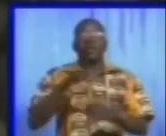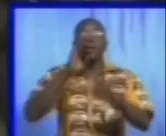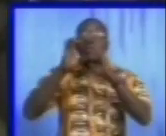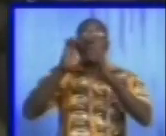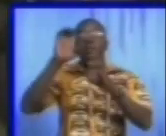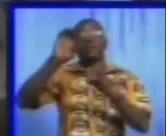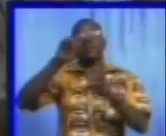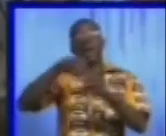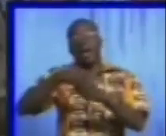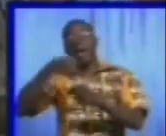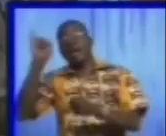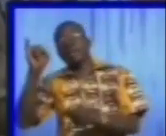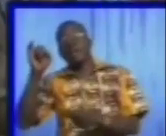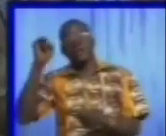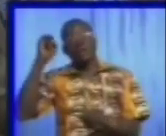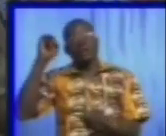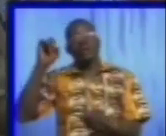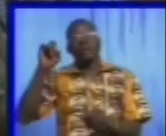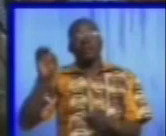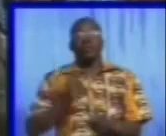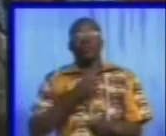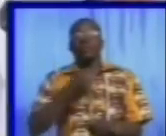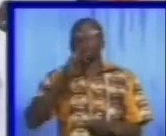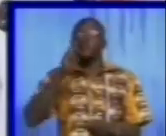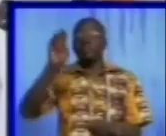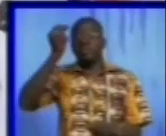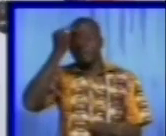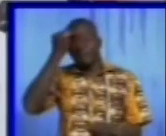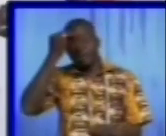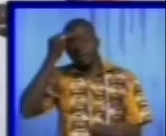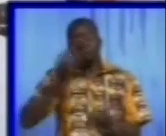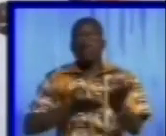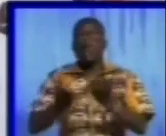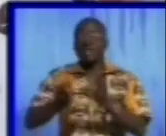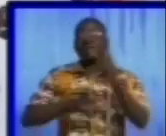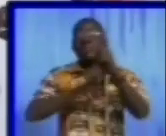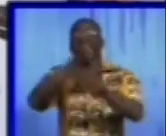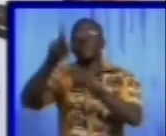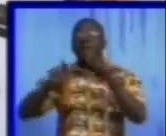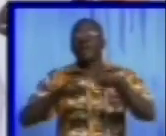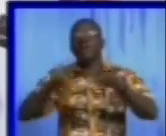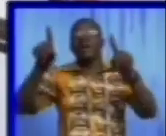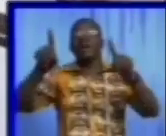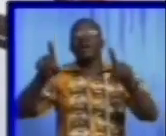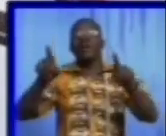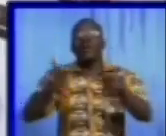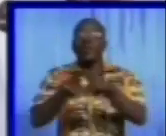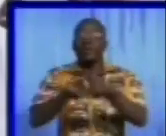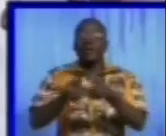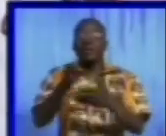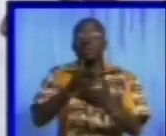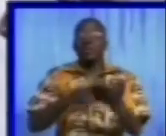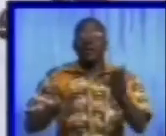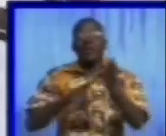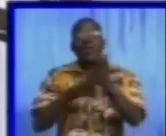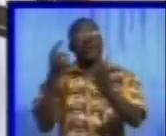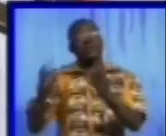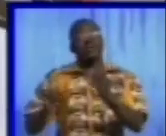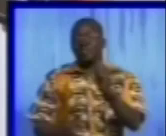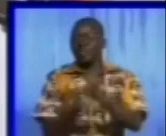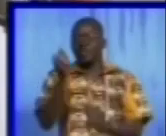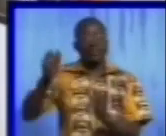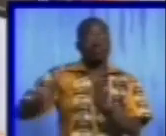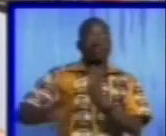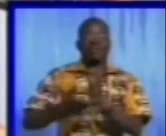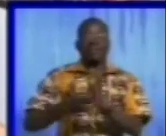sommes un ministère qui est souvent, voilà, qui est un ministère des services publics, mais aussi parfois qui est considéré comme étant un ministère trop technique.